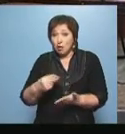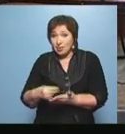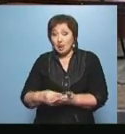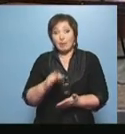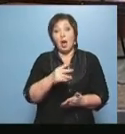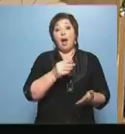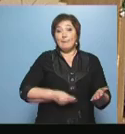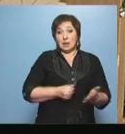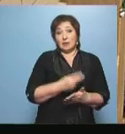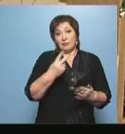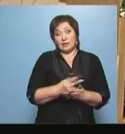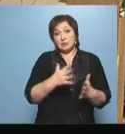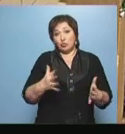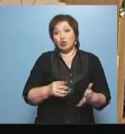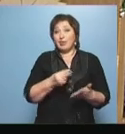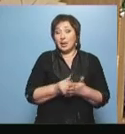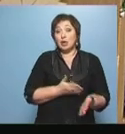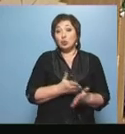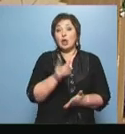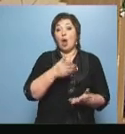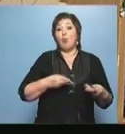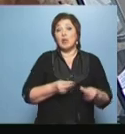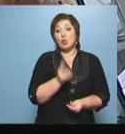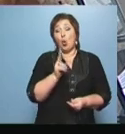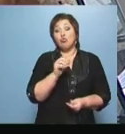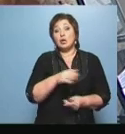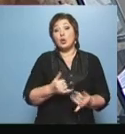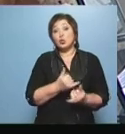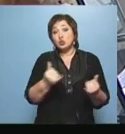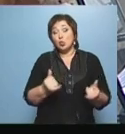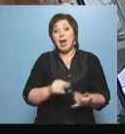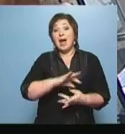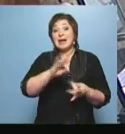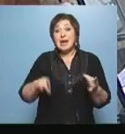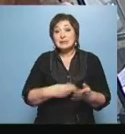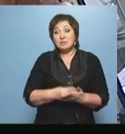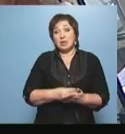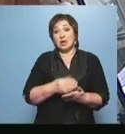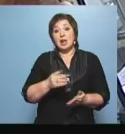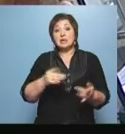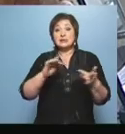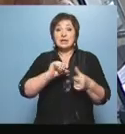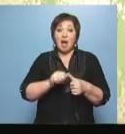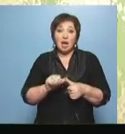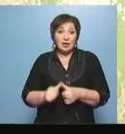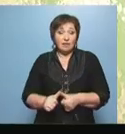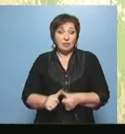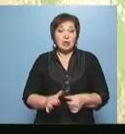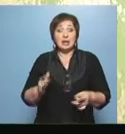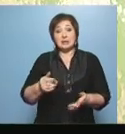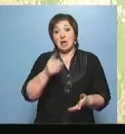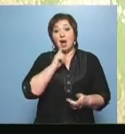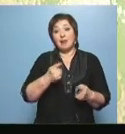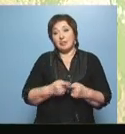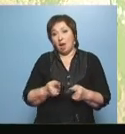больше. Эти деньги идут на оплату коммунальных услуг, размер которых формируется согласно принятым тарифам, и за найм жилья.